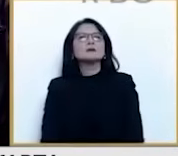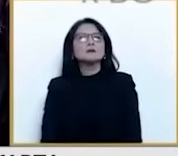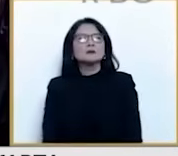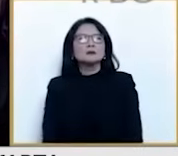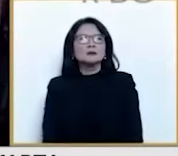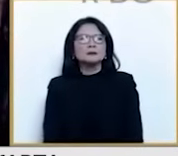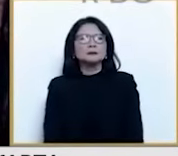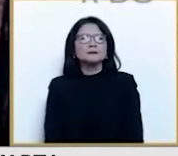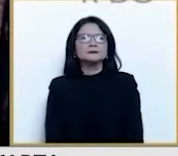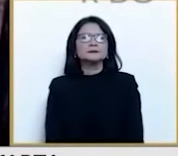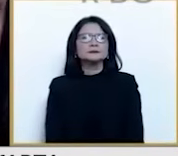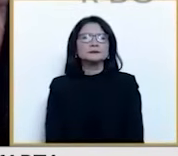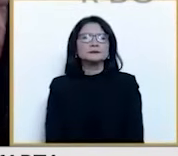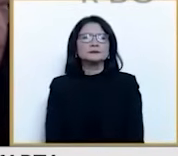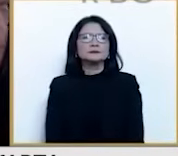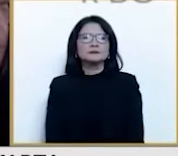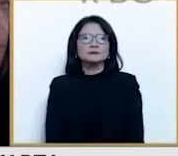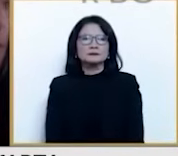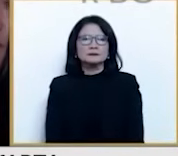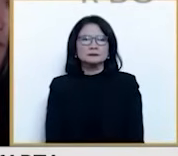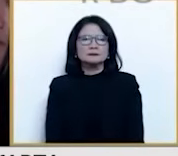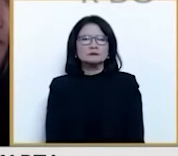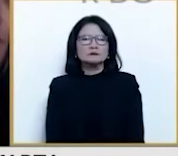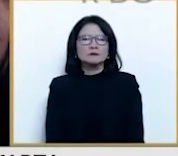kami selaku moderator. Kami persilakan.